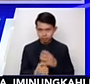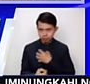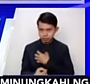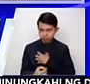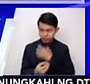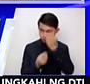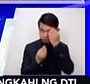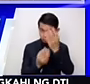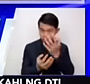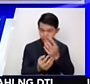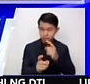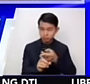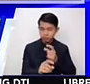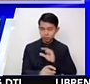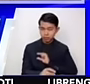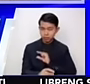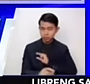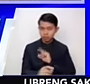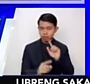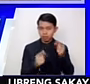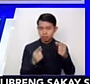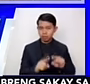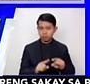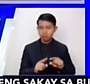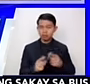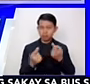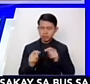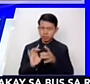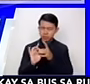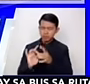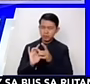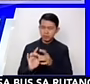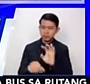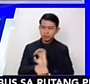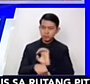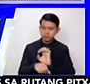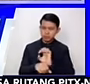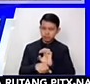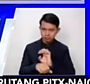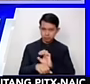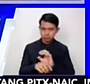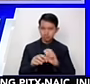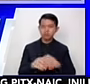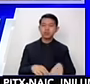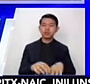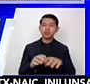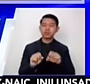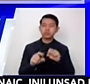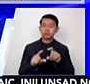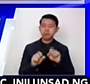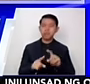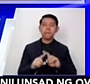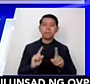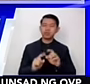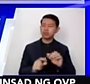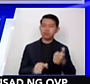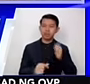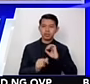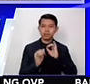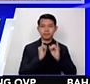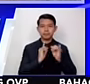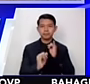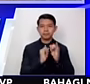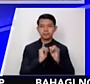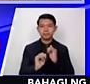sinubukan naman naming makipag-ugnayan sa mga empleyado ng establisimento pero tumanggi silang magbigay ng pahayag sa ngayon ay nagpapatuloy pa ang